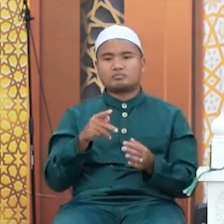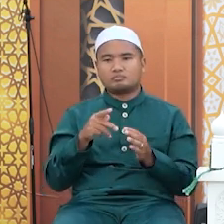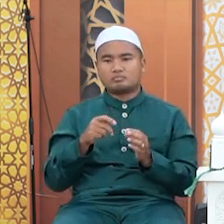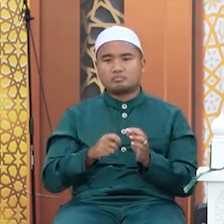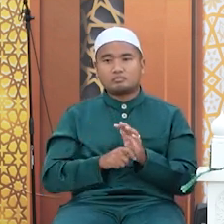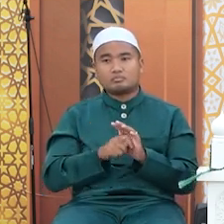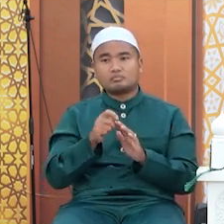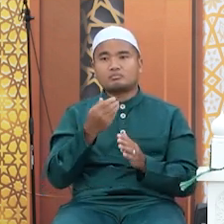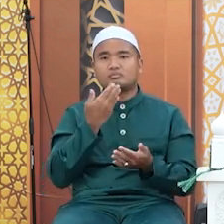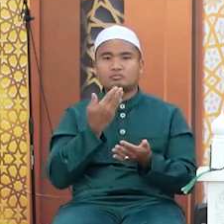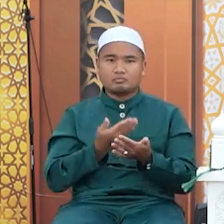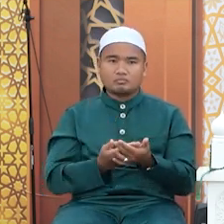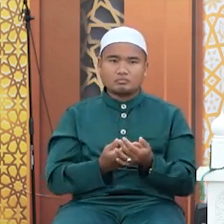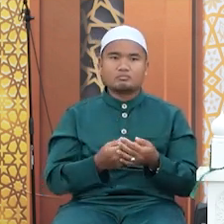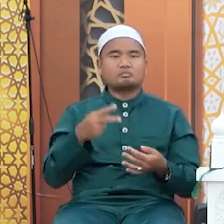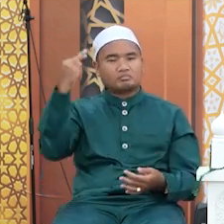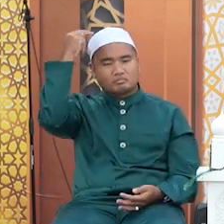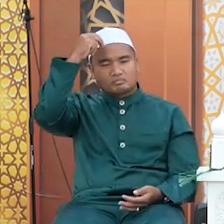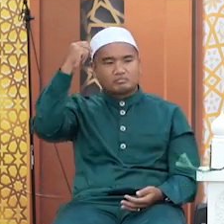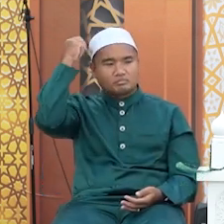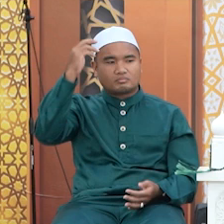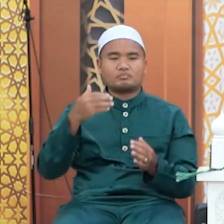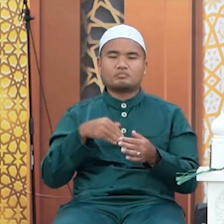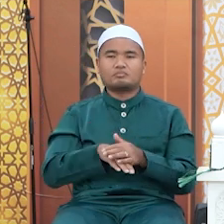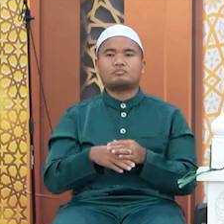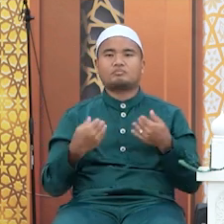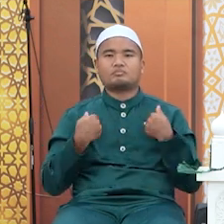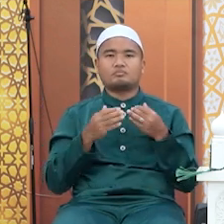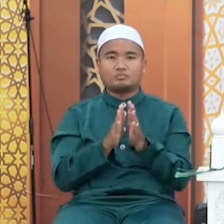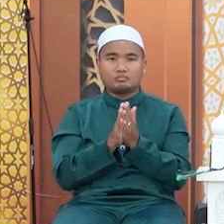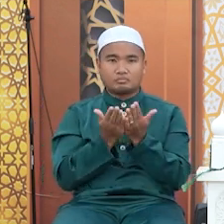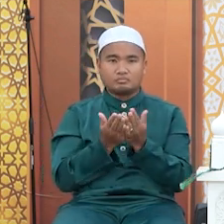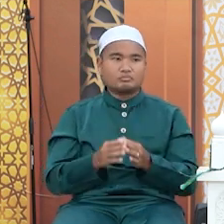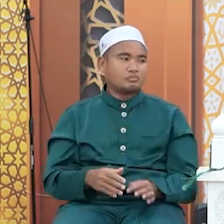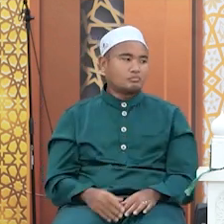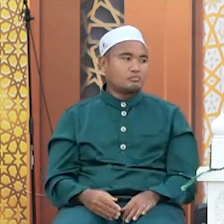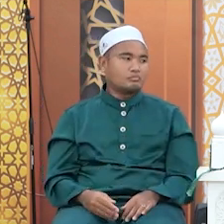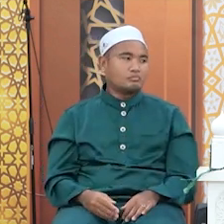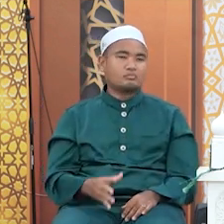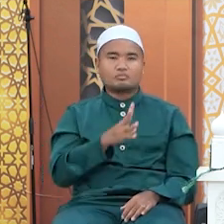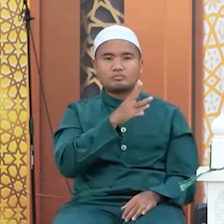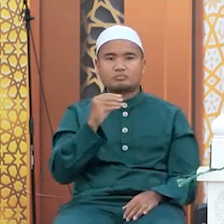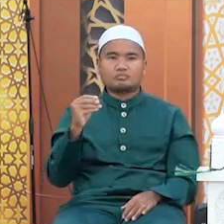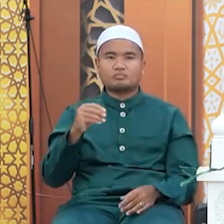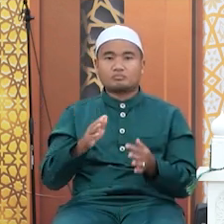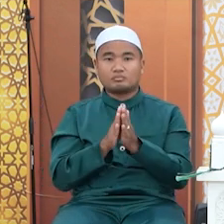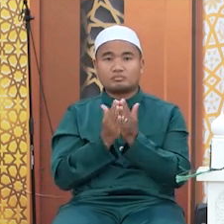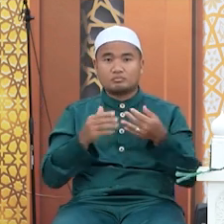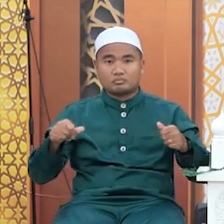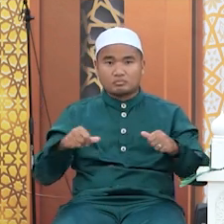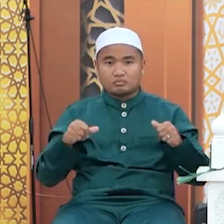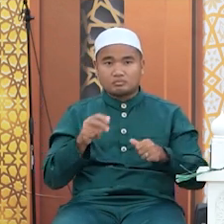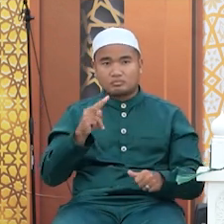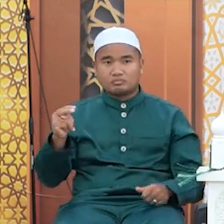pemurah. Dan banyak nas-nas menunjukkan ke arah itu. Dan buku yang saya syorkan untuk kita amalkan, inilah